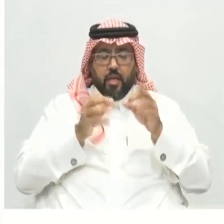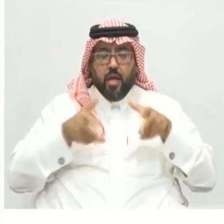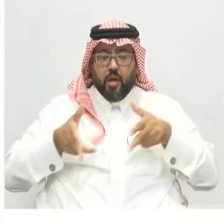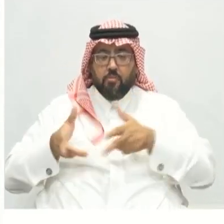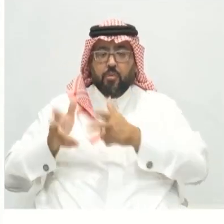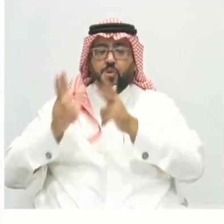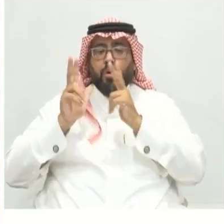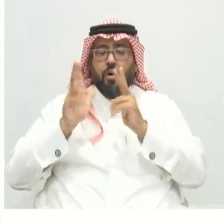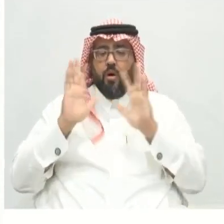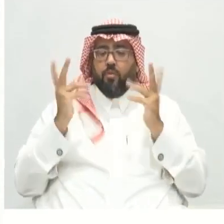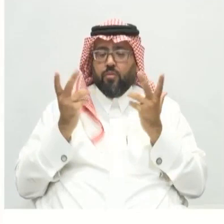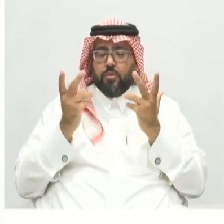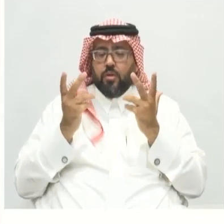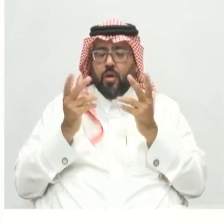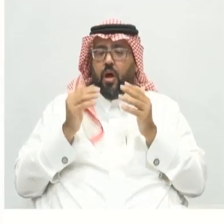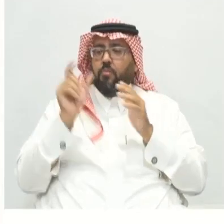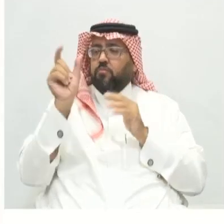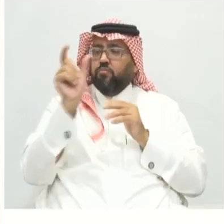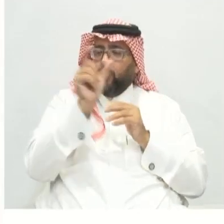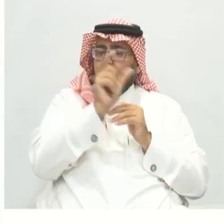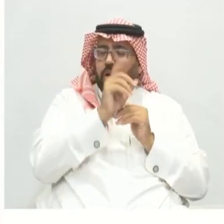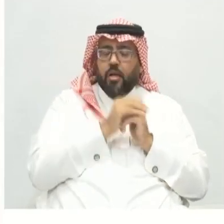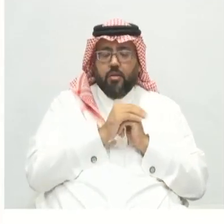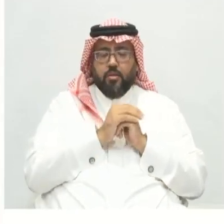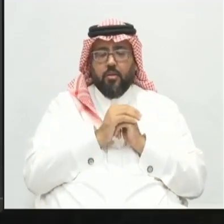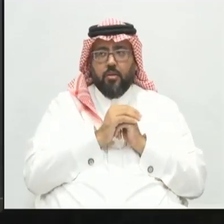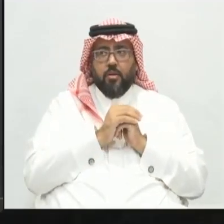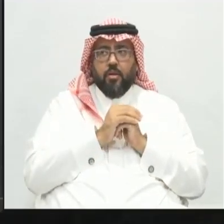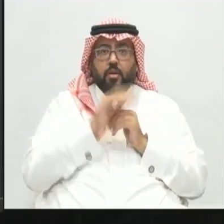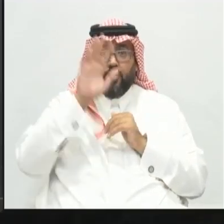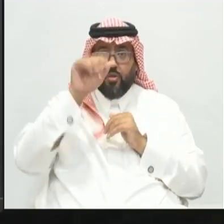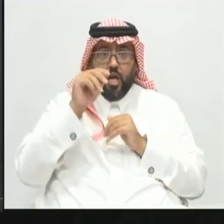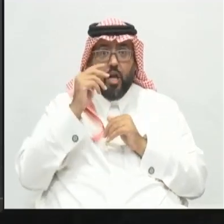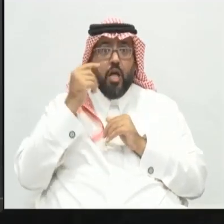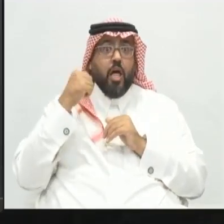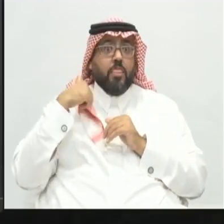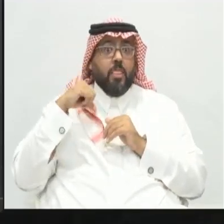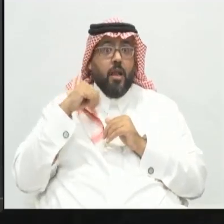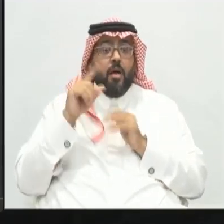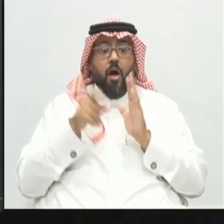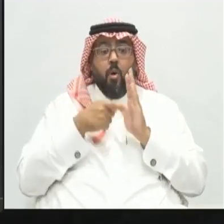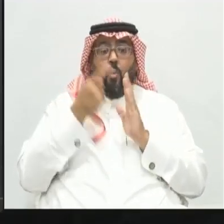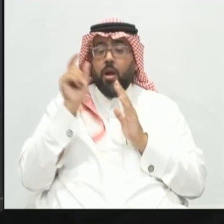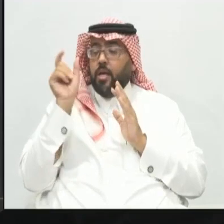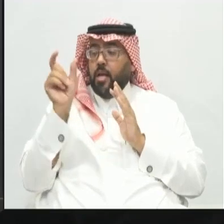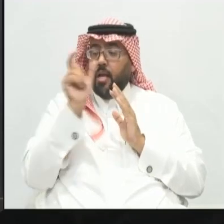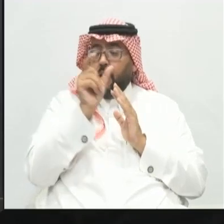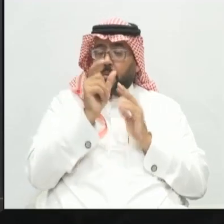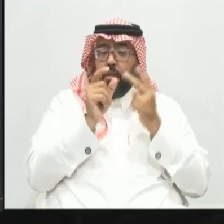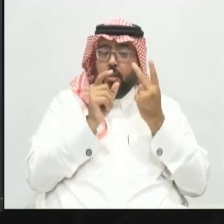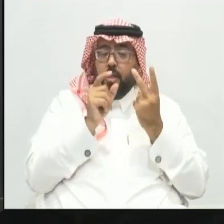وماذا تحتوي من مصطلحات لاحظ عزيزي الطالب اول كلمتين او